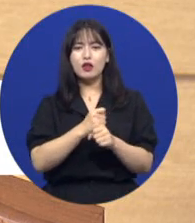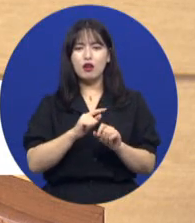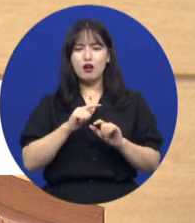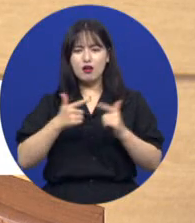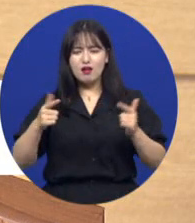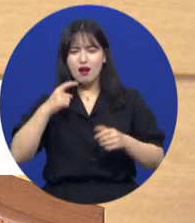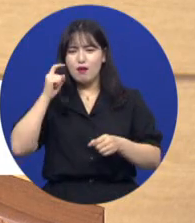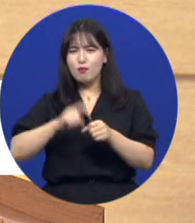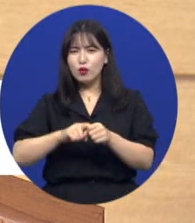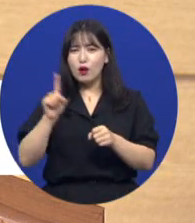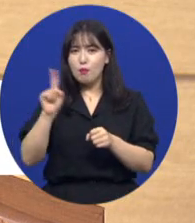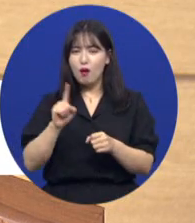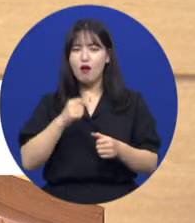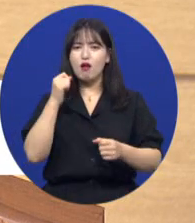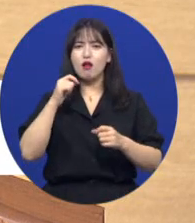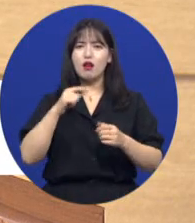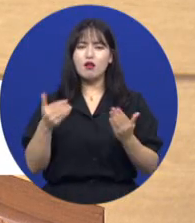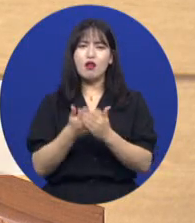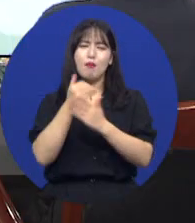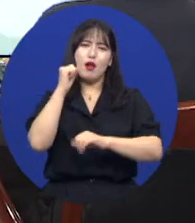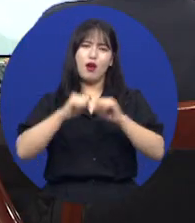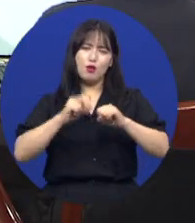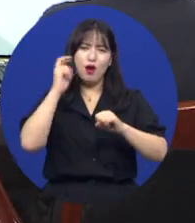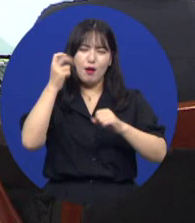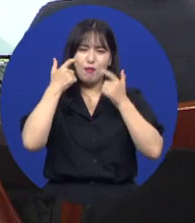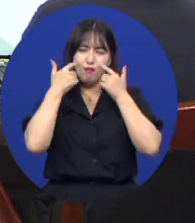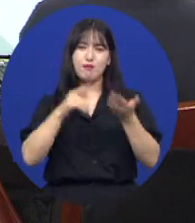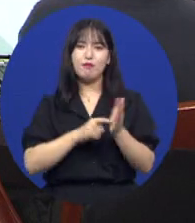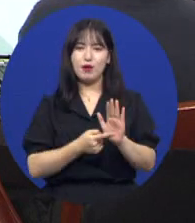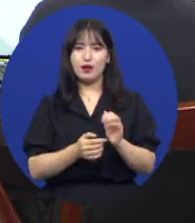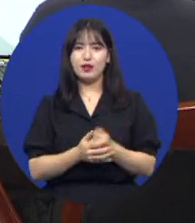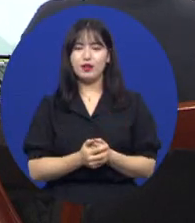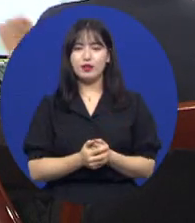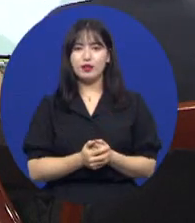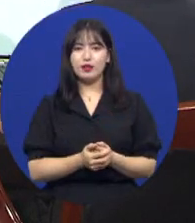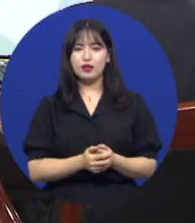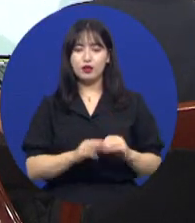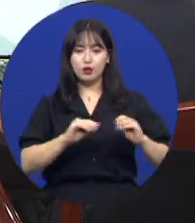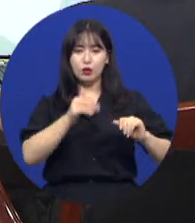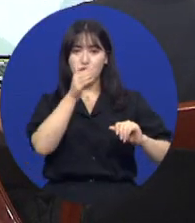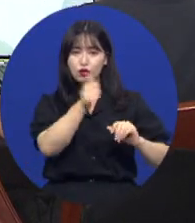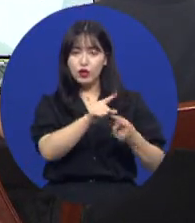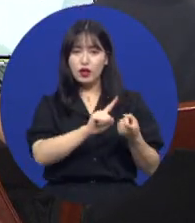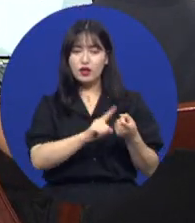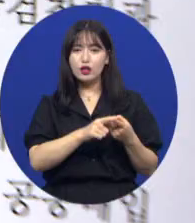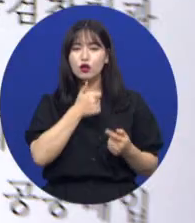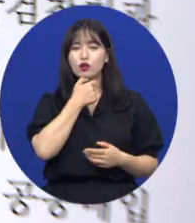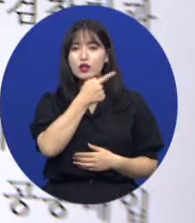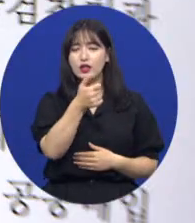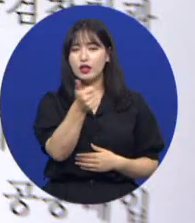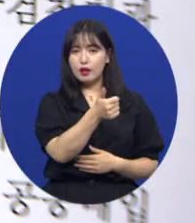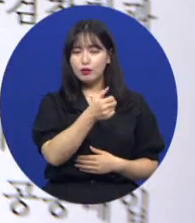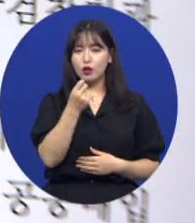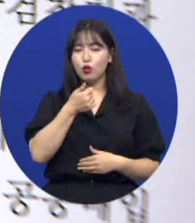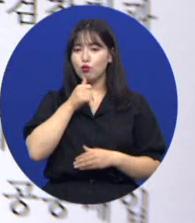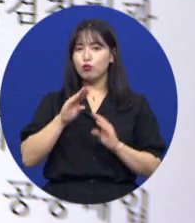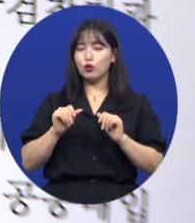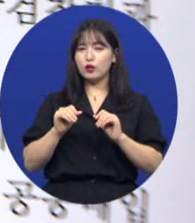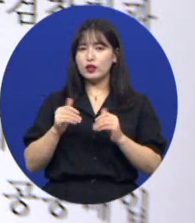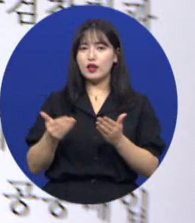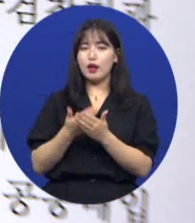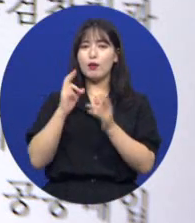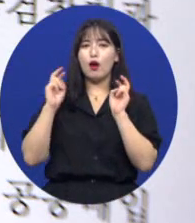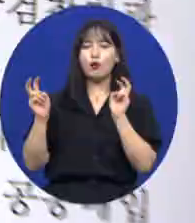명 급하게 밝혀졌습니다 차체 경찰은 토지 소유주 51살 남성과 부동산 개발업